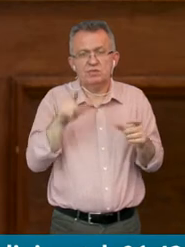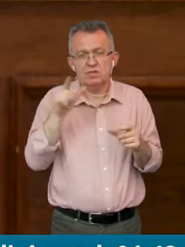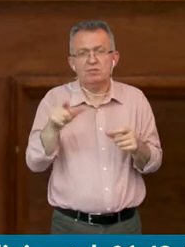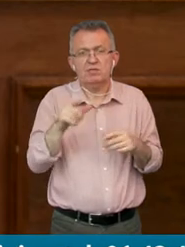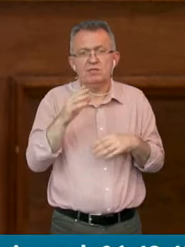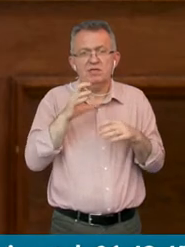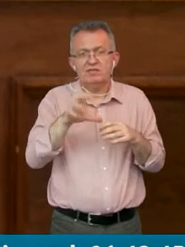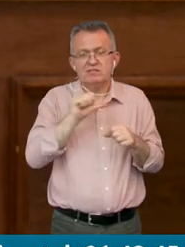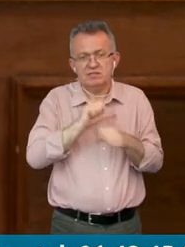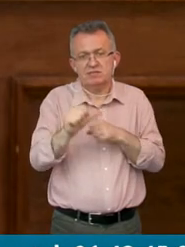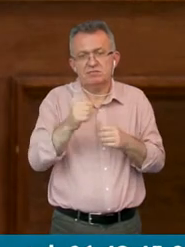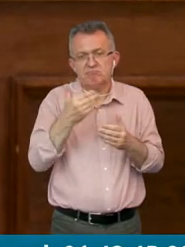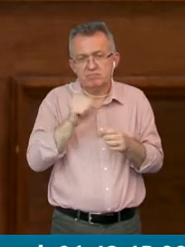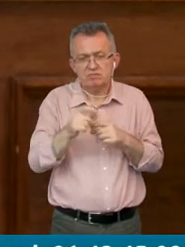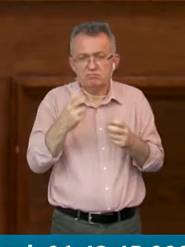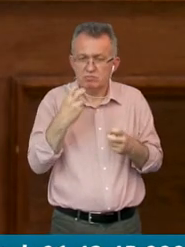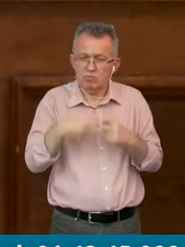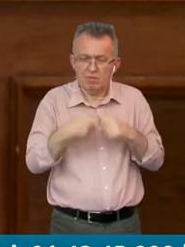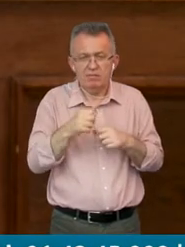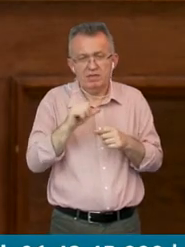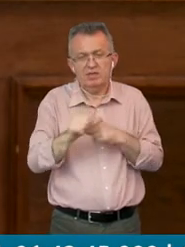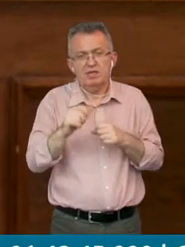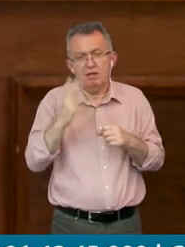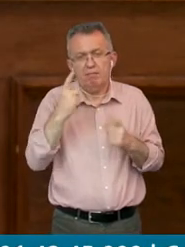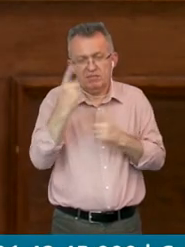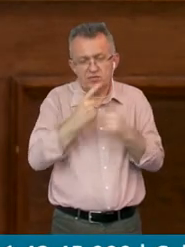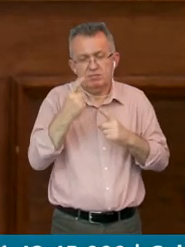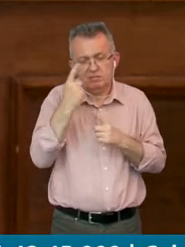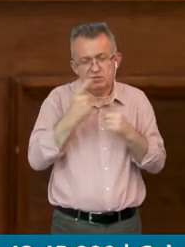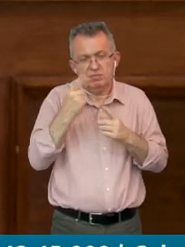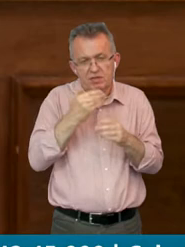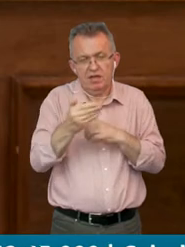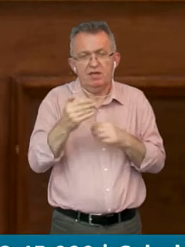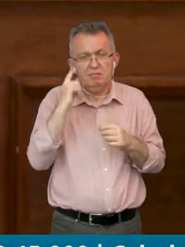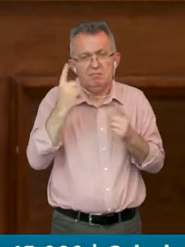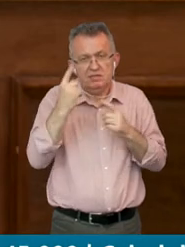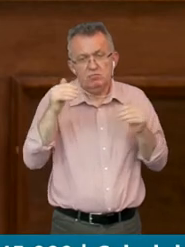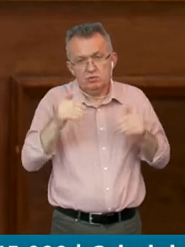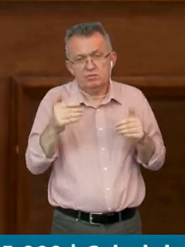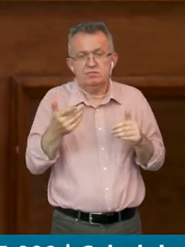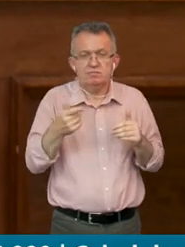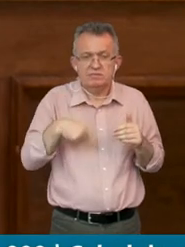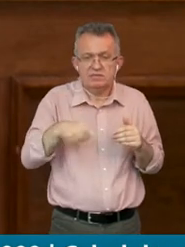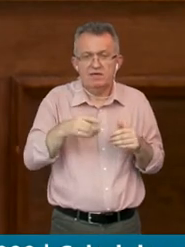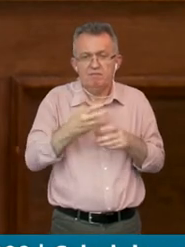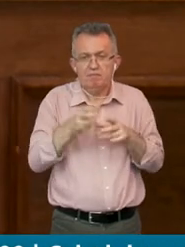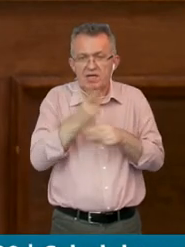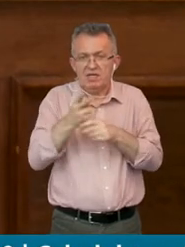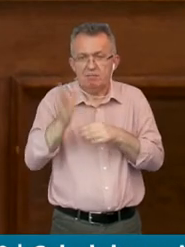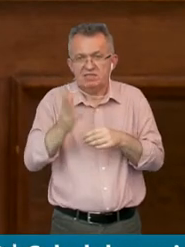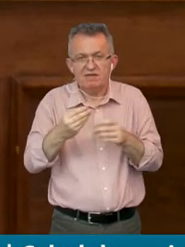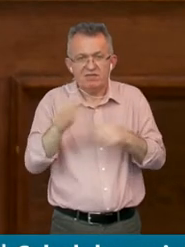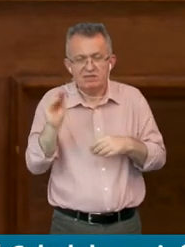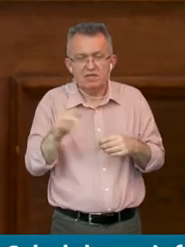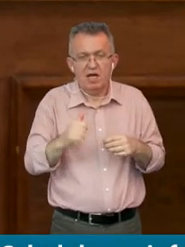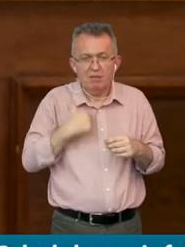jest bardziej skomplikowana, ale chcę powiedzieć, że pracujemy nad tym, myślimy i mam nadzieję, że tych miejsc parkingowych pojawi się rzeczywiście więcej,